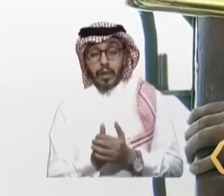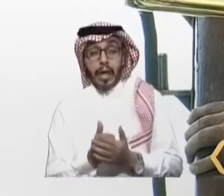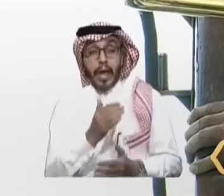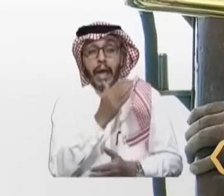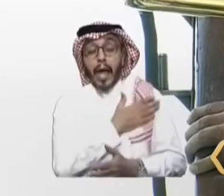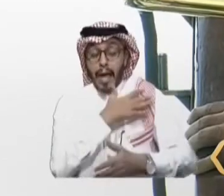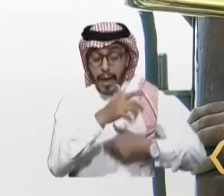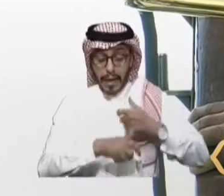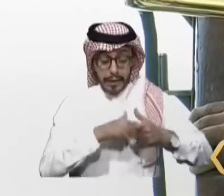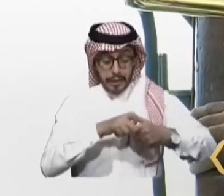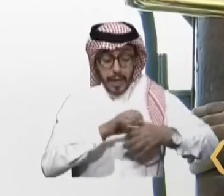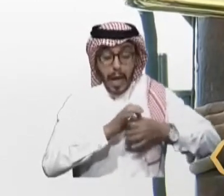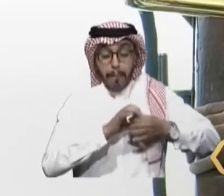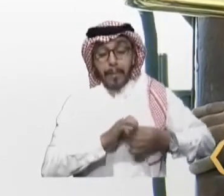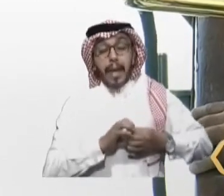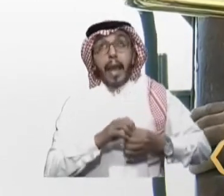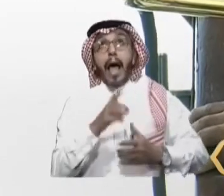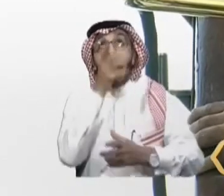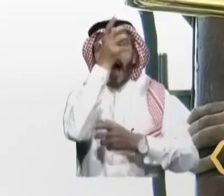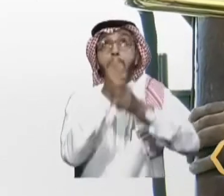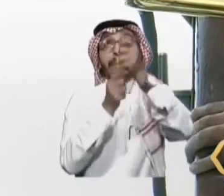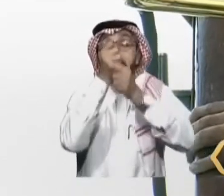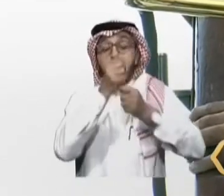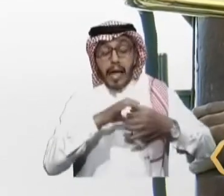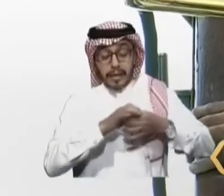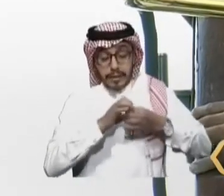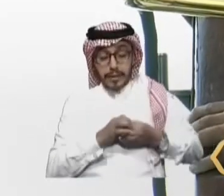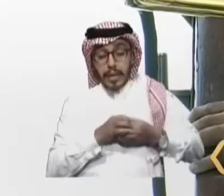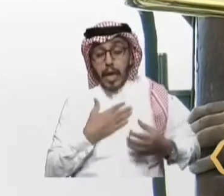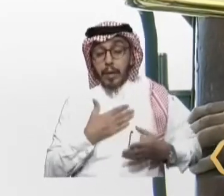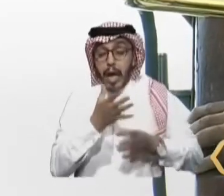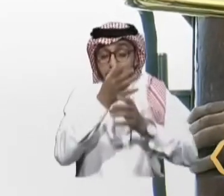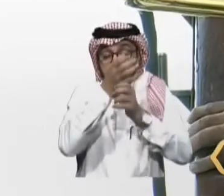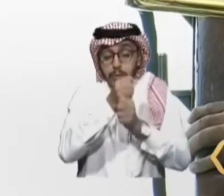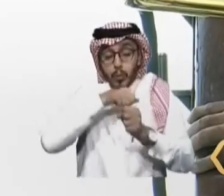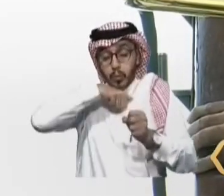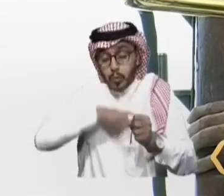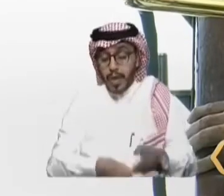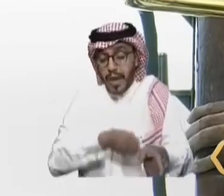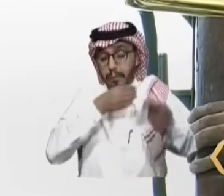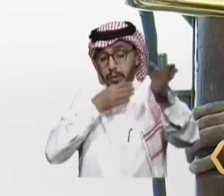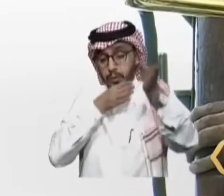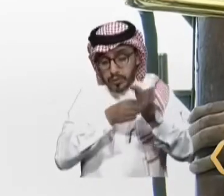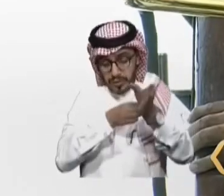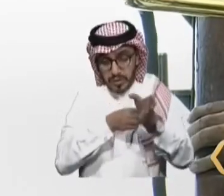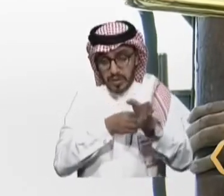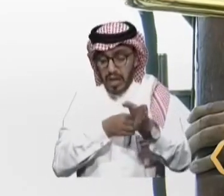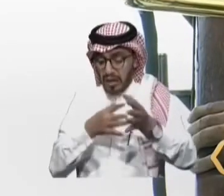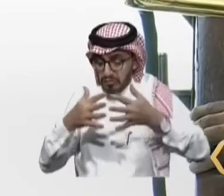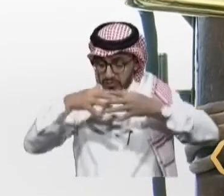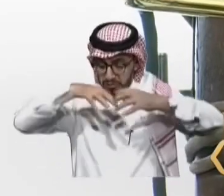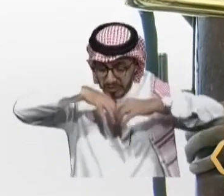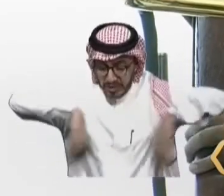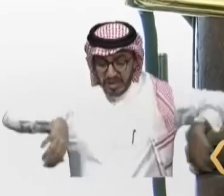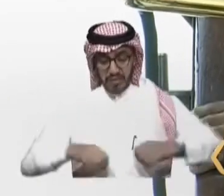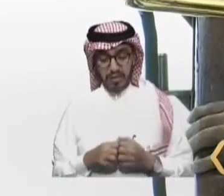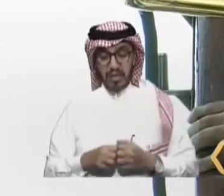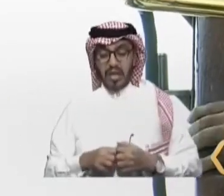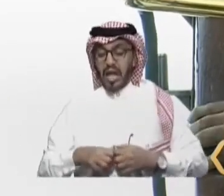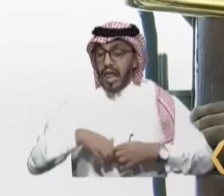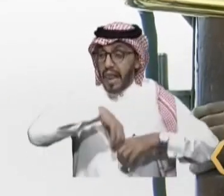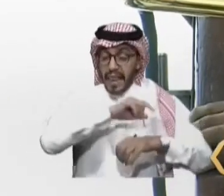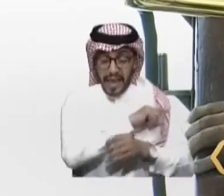الاعتصام بحبل الله المتين والاستمساك بهدي سيد المرسلين ونبذ الفرقة